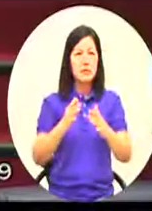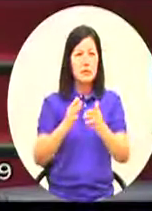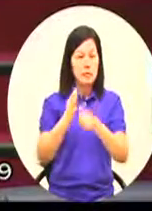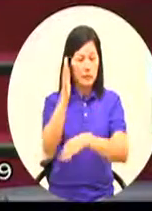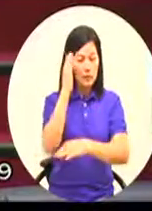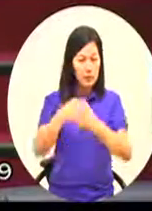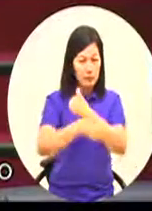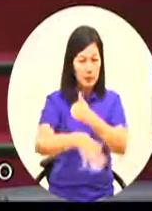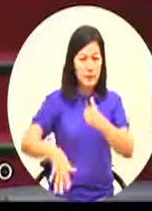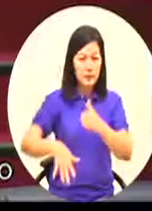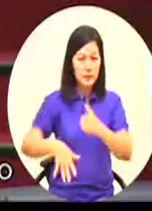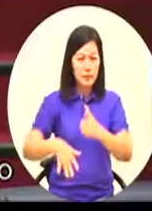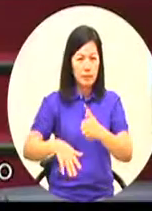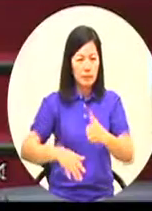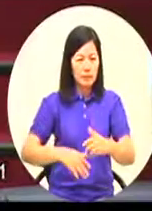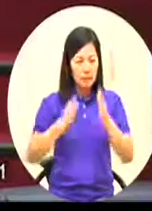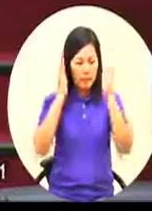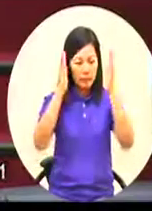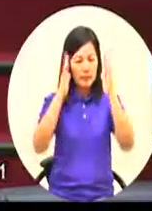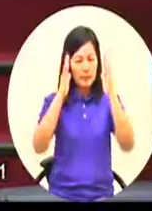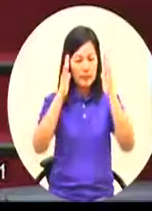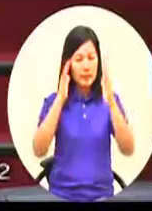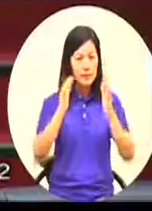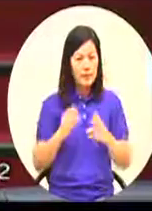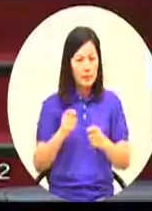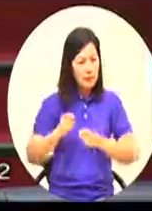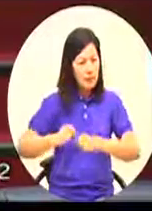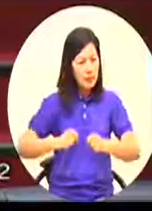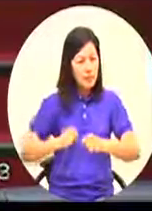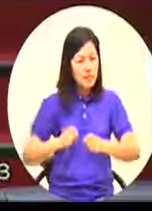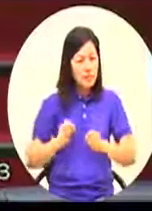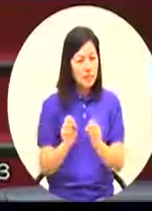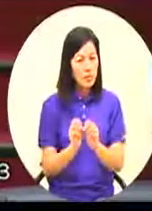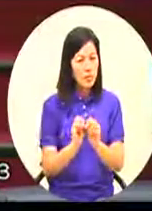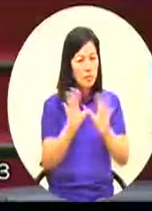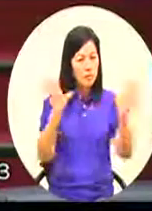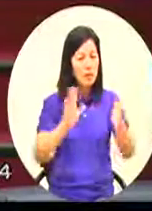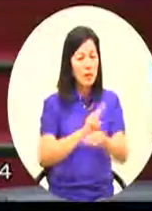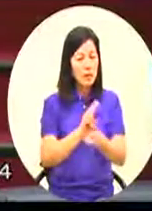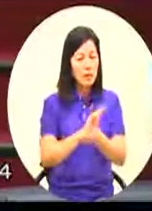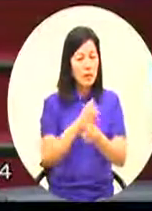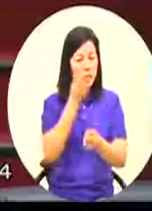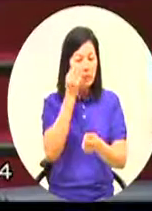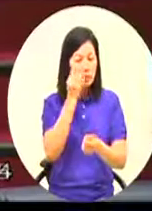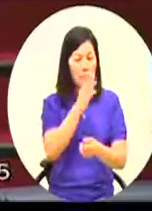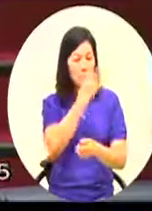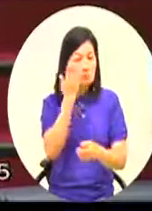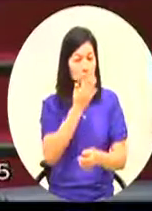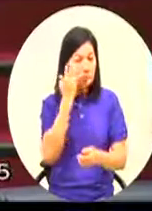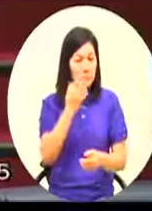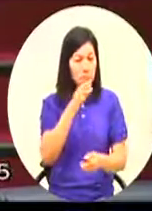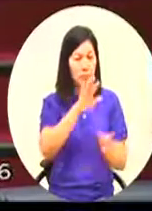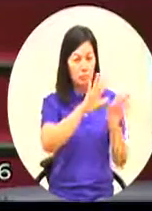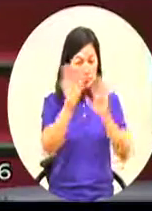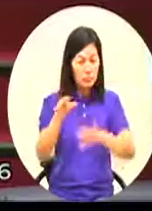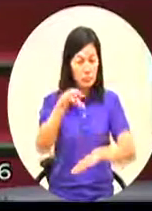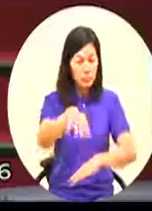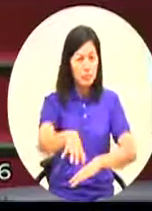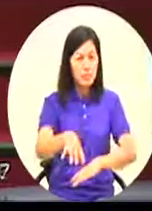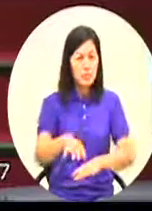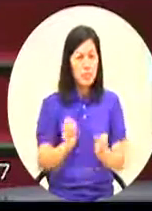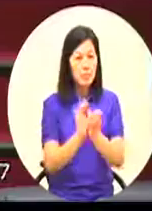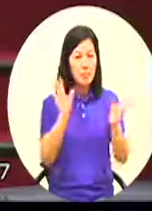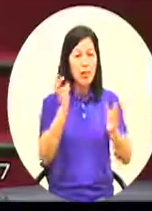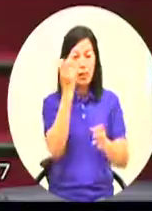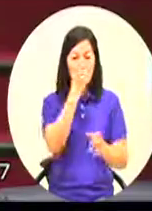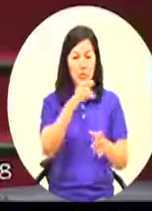有真正想说，哎，茂林是一个观光景点呢，我们不能靠贸管处的，贸管